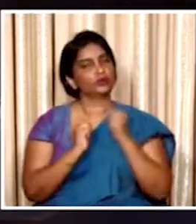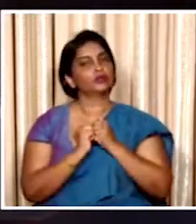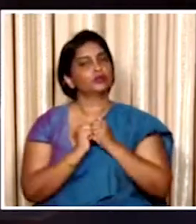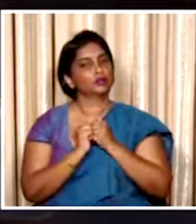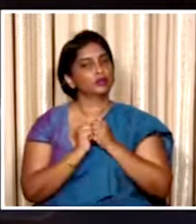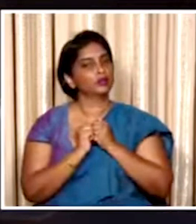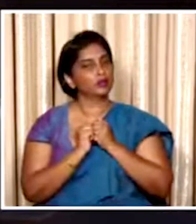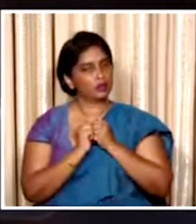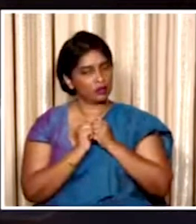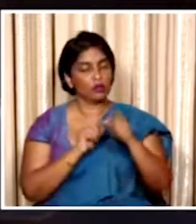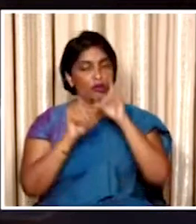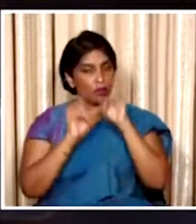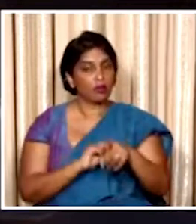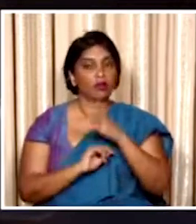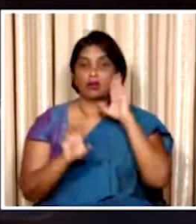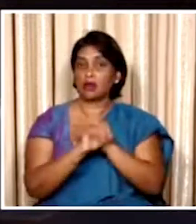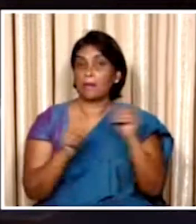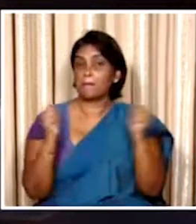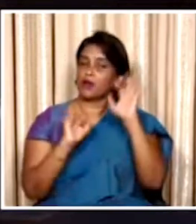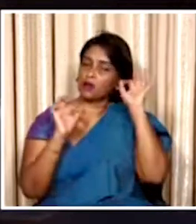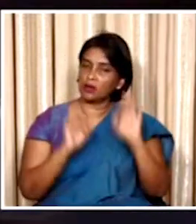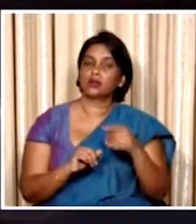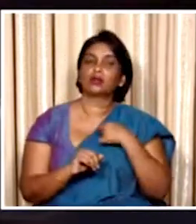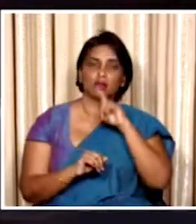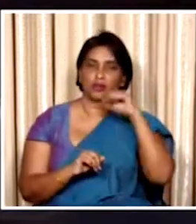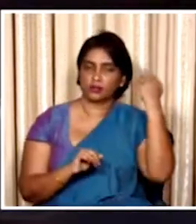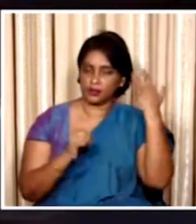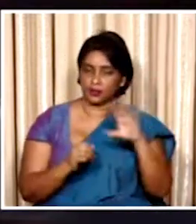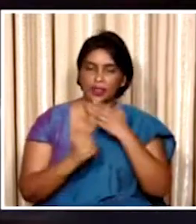ඉටු කරන්න මෙවැනි ප්‍රකාශවලට බය වෙන්න එපයි කියලා කිමින් මා අතර වෙනවා. බොහොම ස්තුතියි.